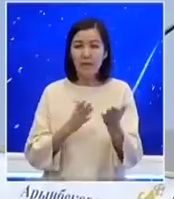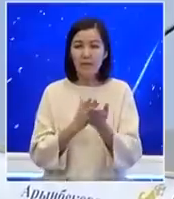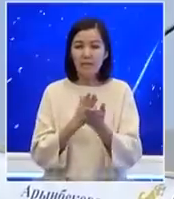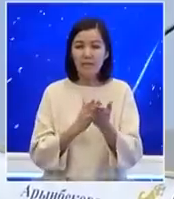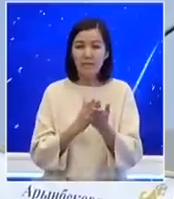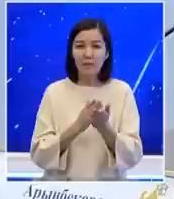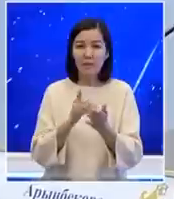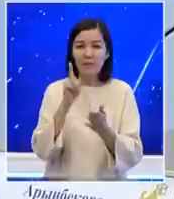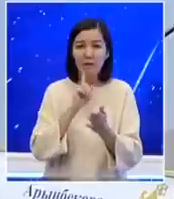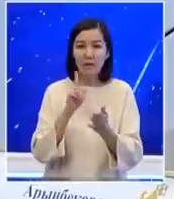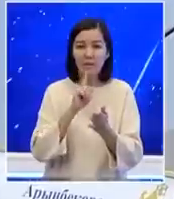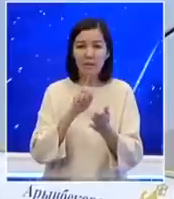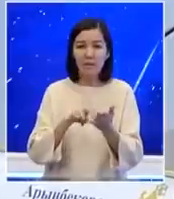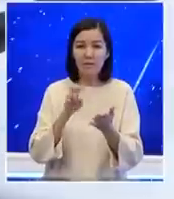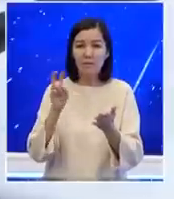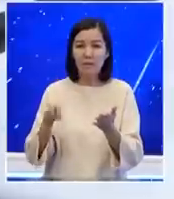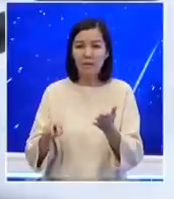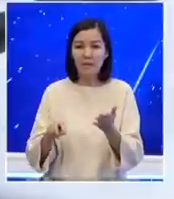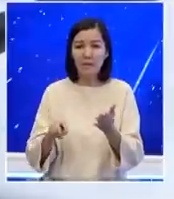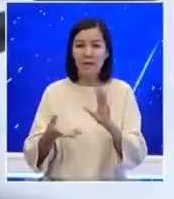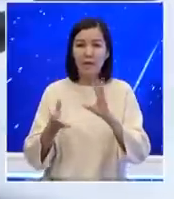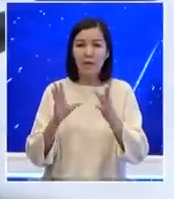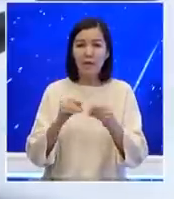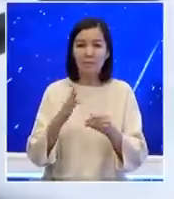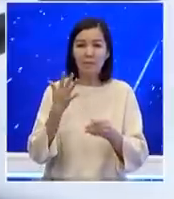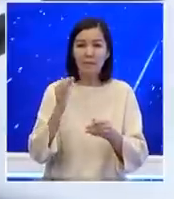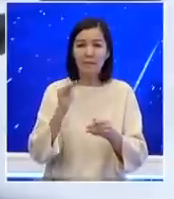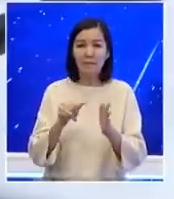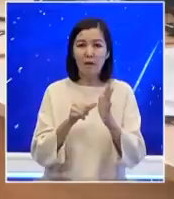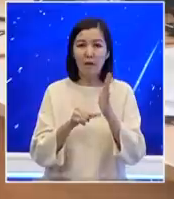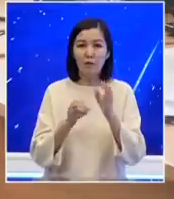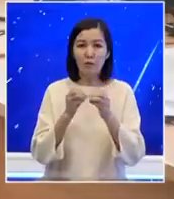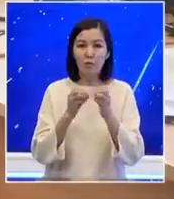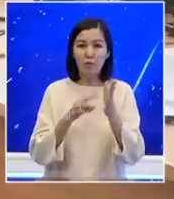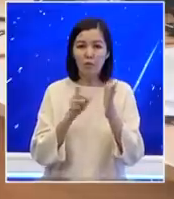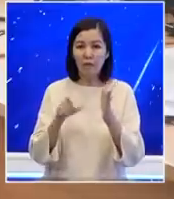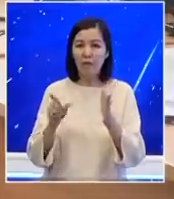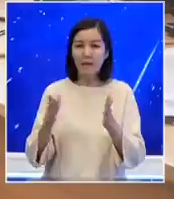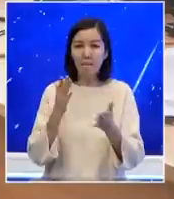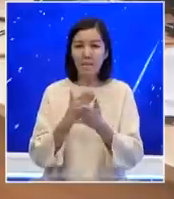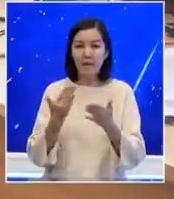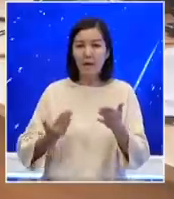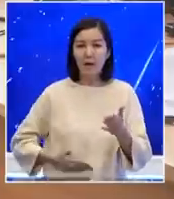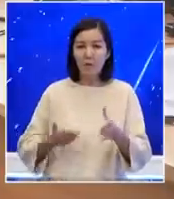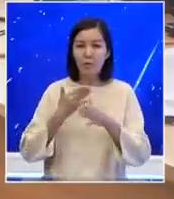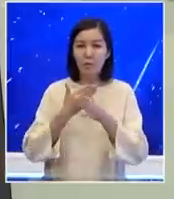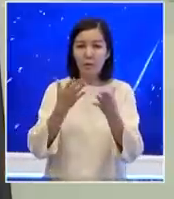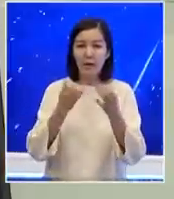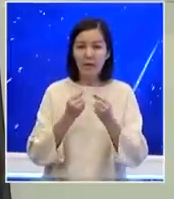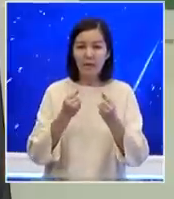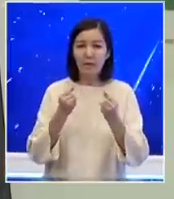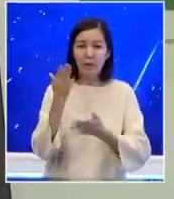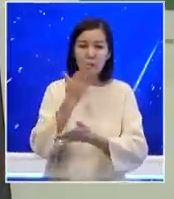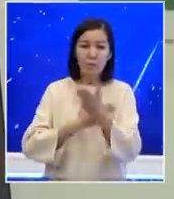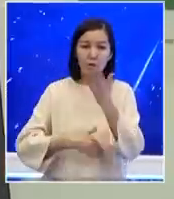ақысыз демалысқа жіберілгендер. Жалпы өңірде мұндай 5617 адам бар. Сондай-ақ атаулы әлеуметтік көмек алатын және